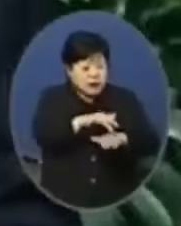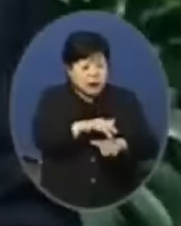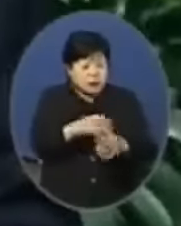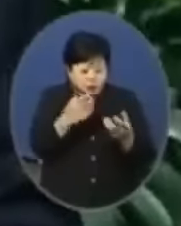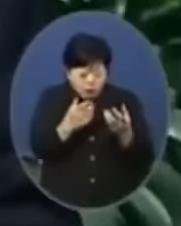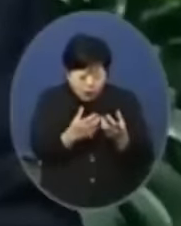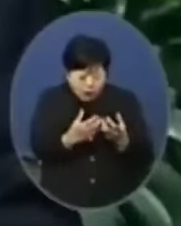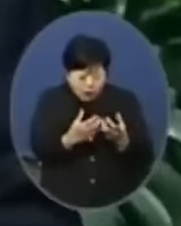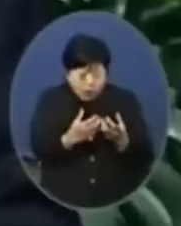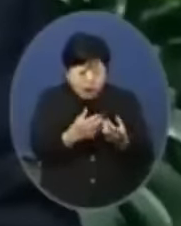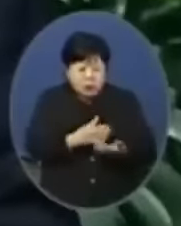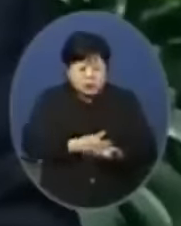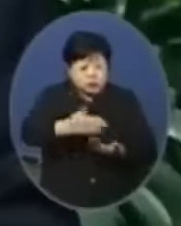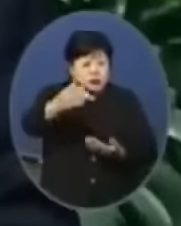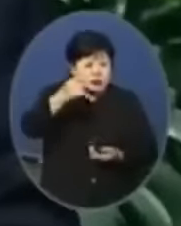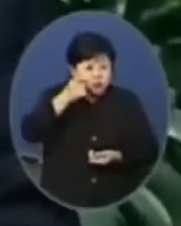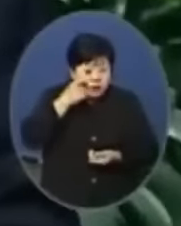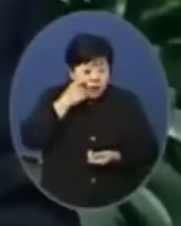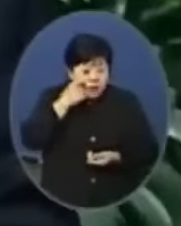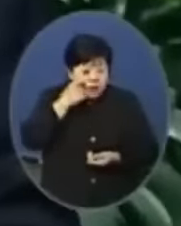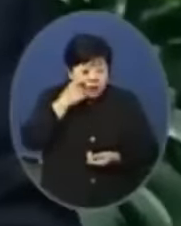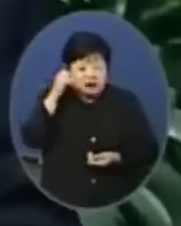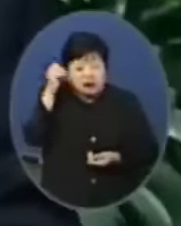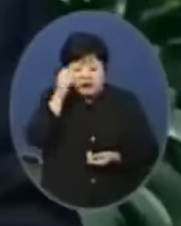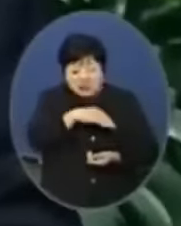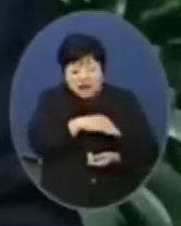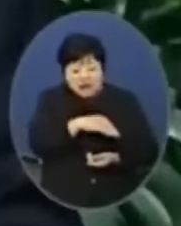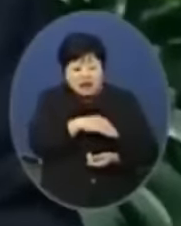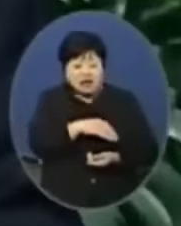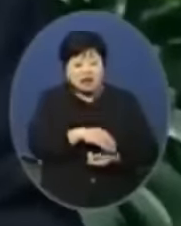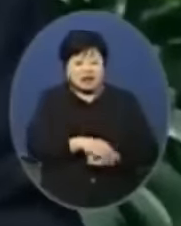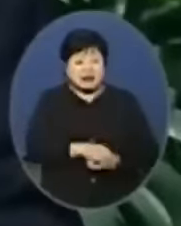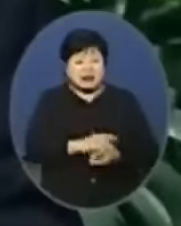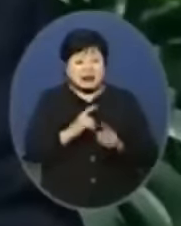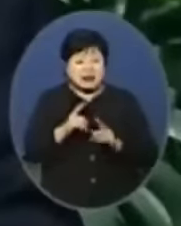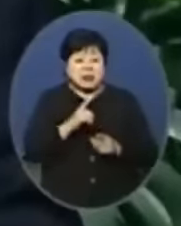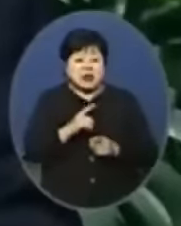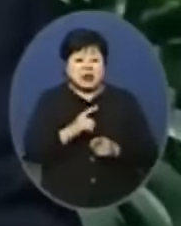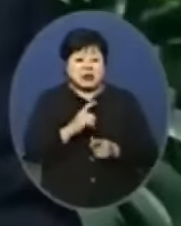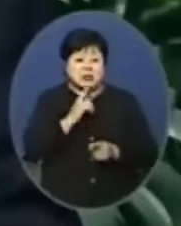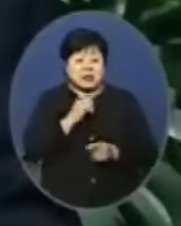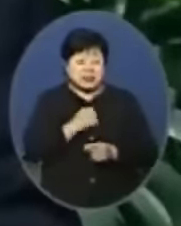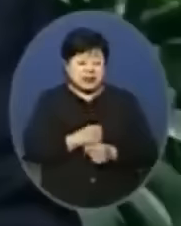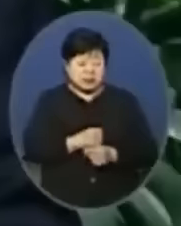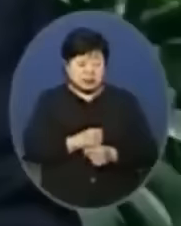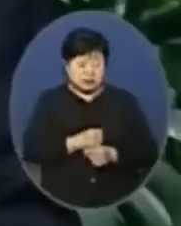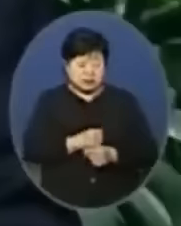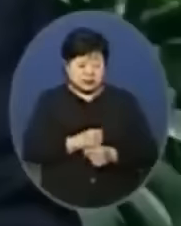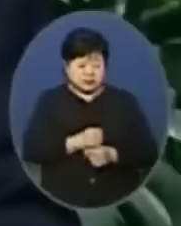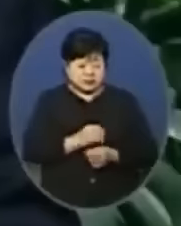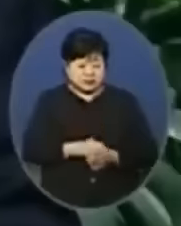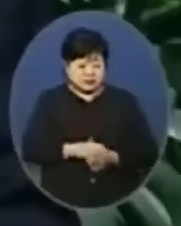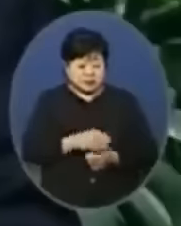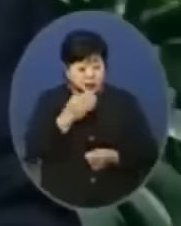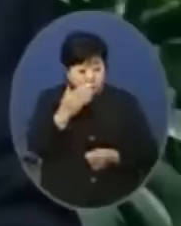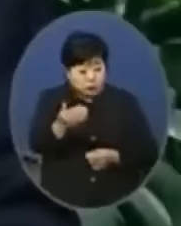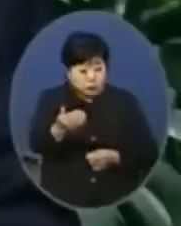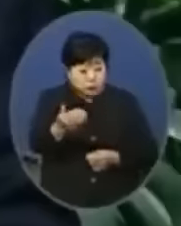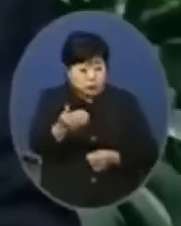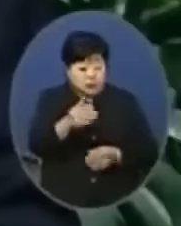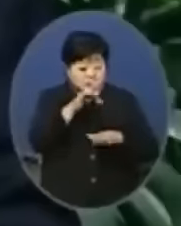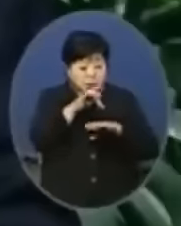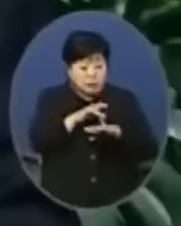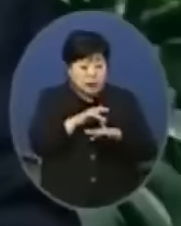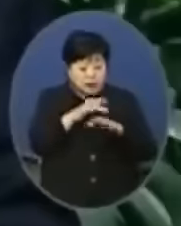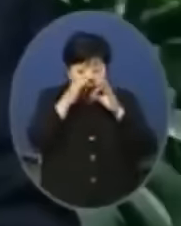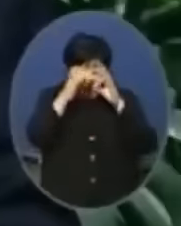들끓는데 그것을 내가 쫓지 못하고 그냥 말만 살아서 왔다 갔다 하다 마는 것입니다. 여러분 마귀가